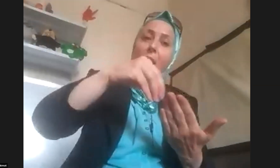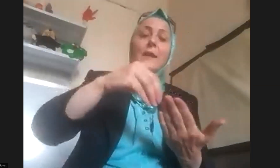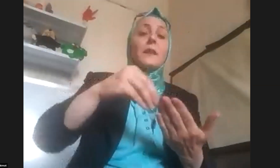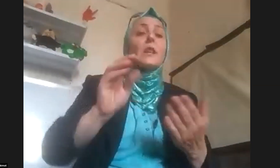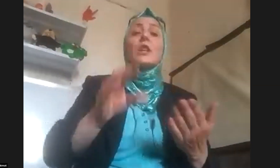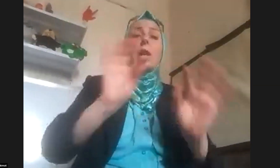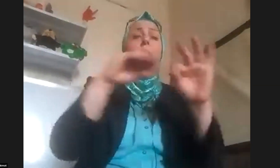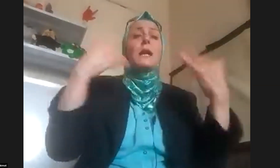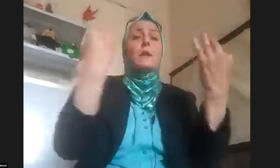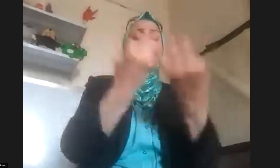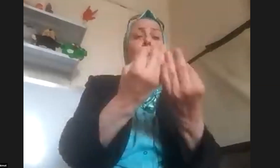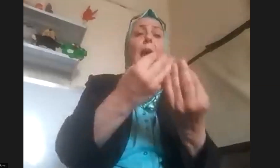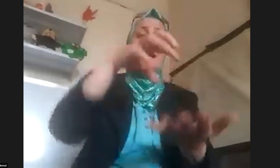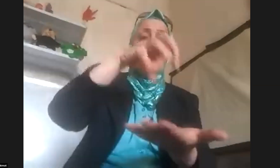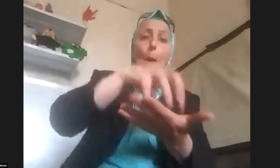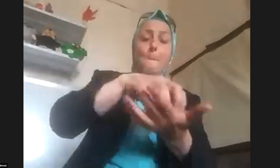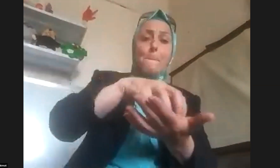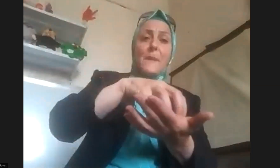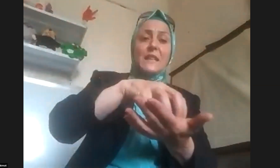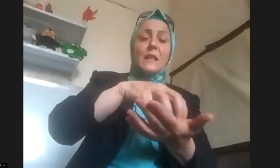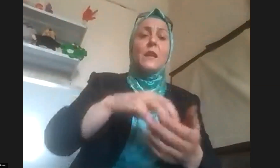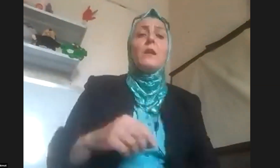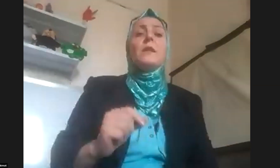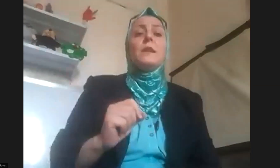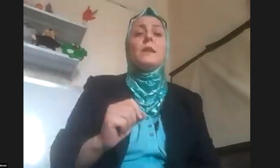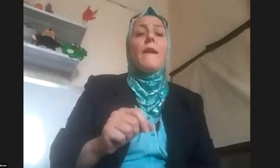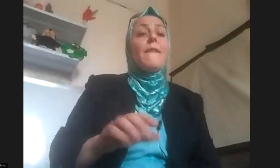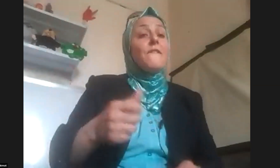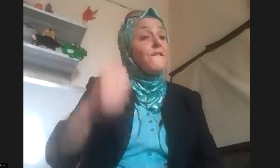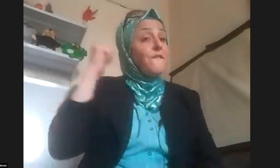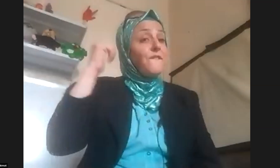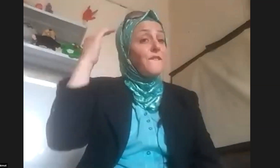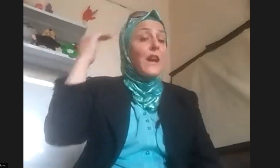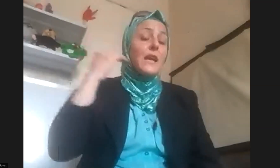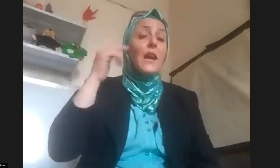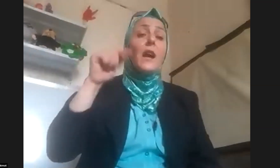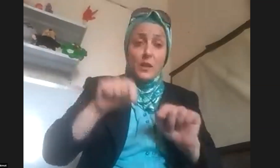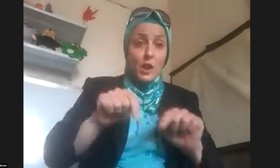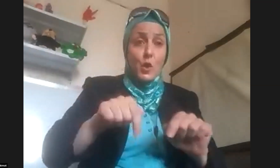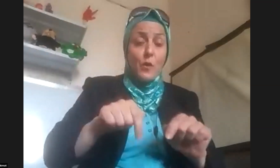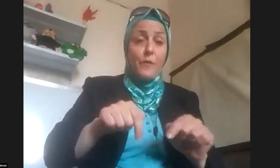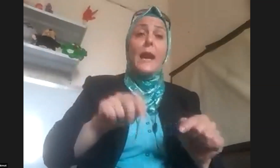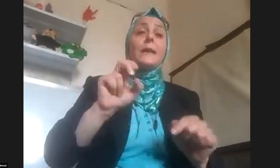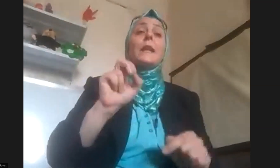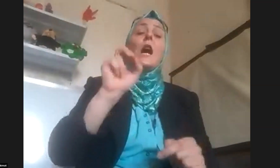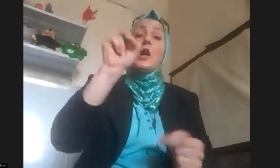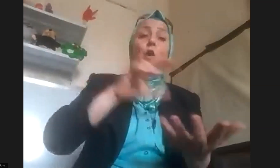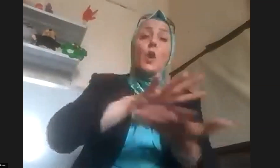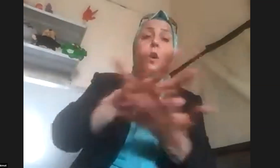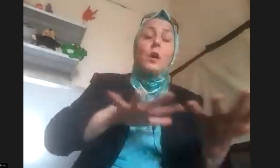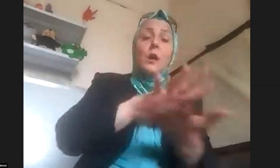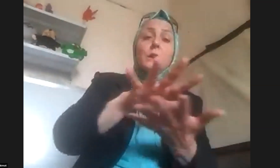تلتقي إطلاقا. يعني فهي هون اليوم صار عندها قضية توحدها